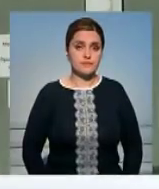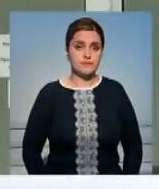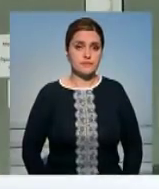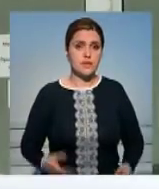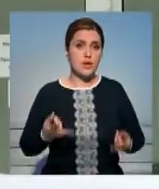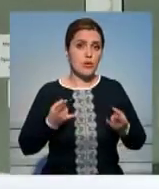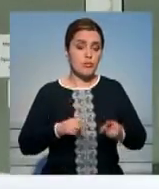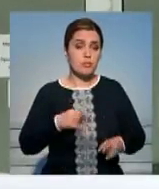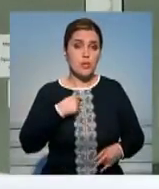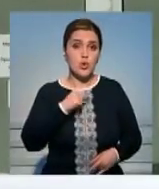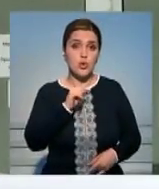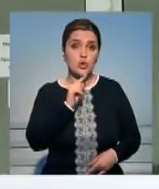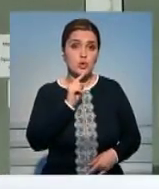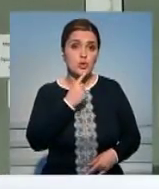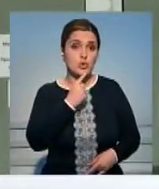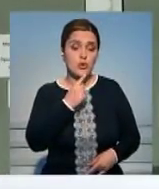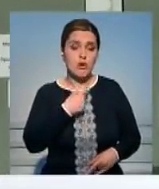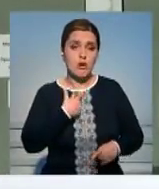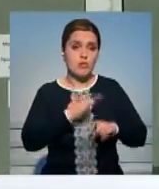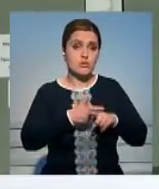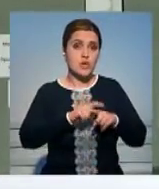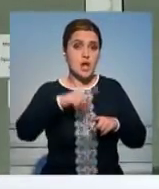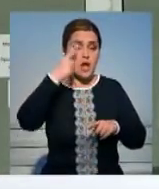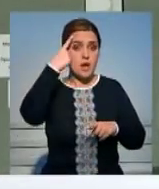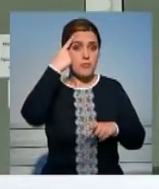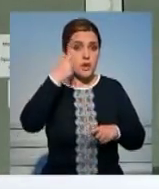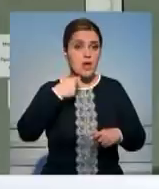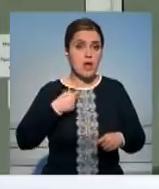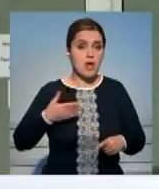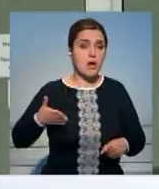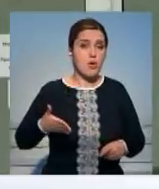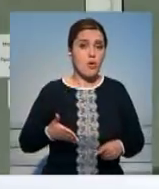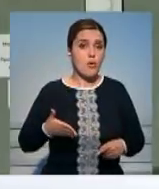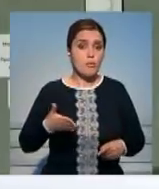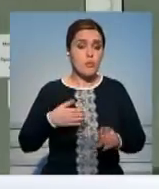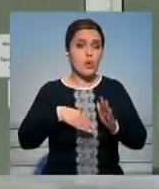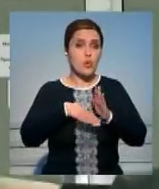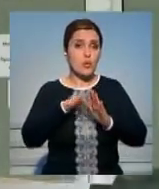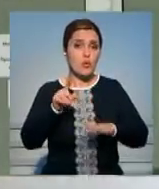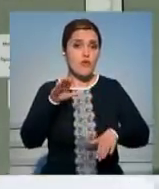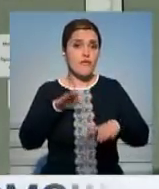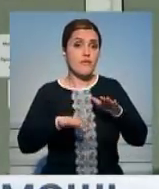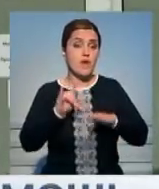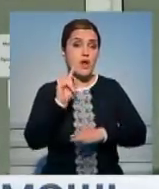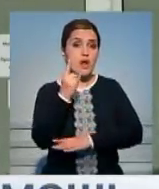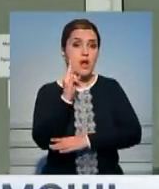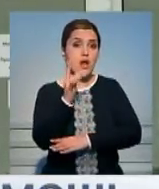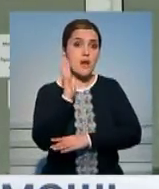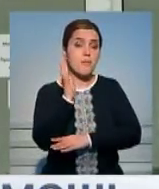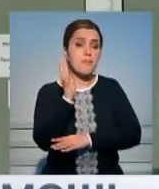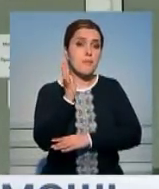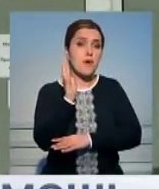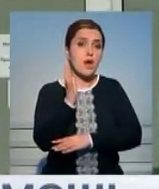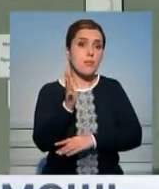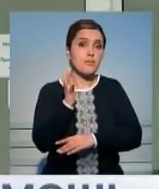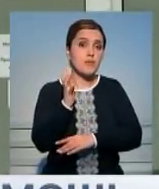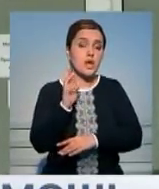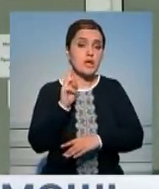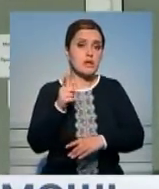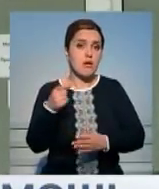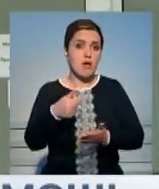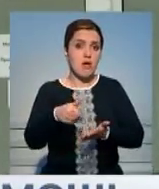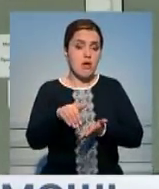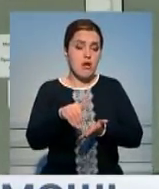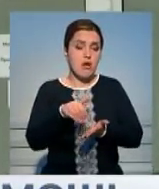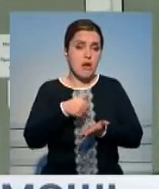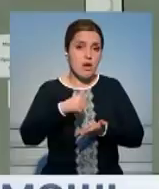Роды были сложными. Я очень просила врачей сделать кесарево сечение, так как вес ребенка был почти 5,5 килограммов. Но они